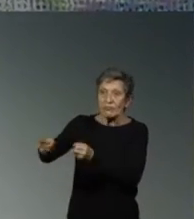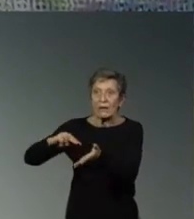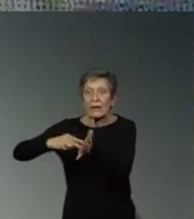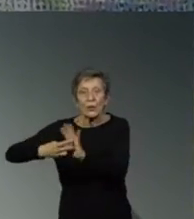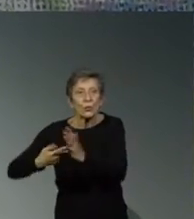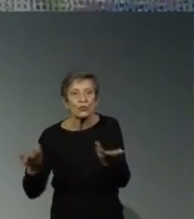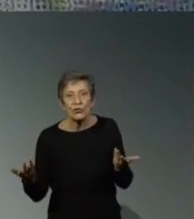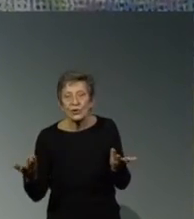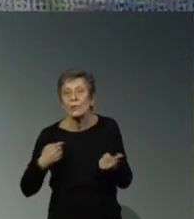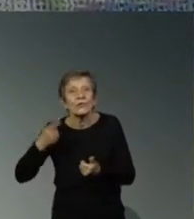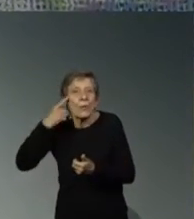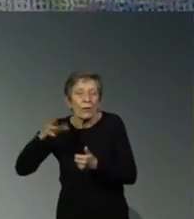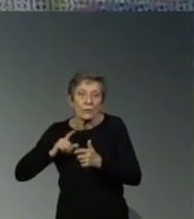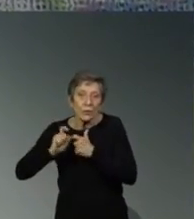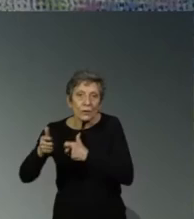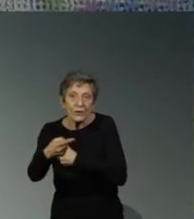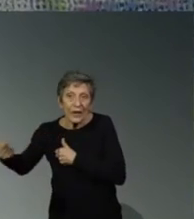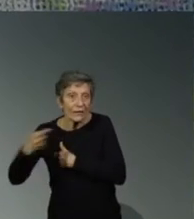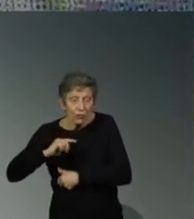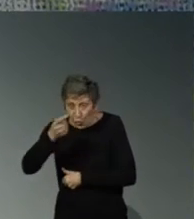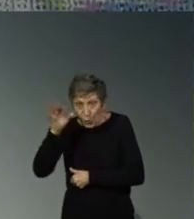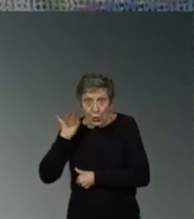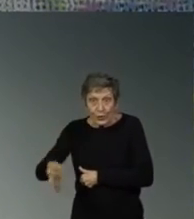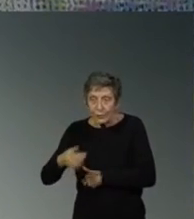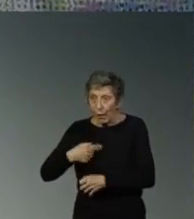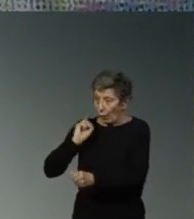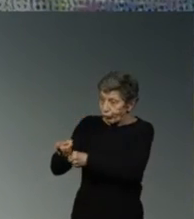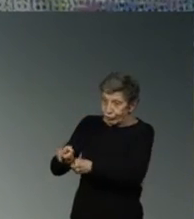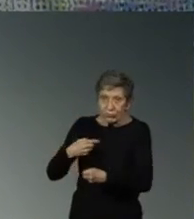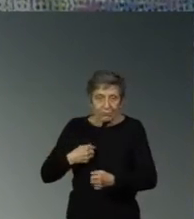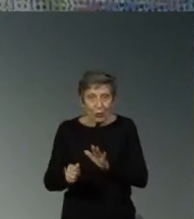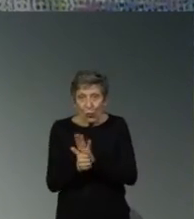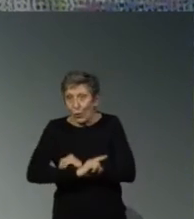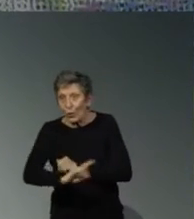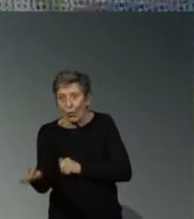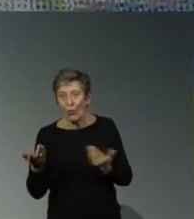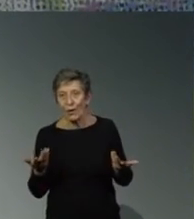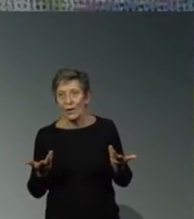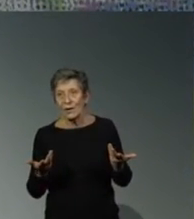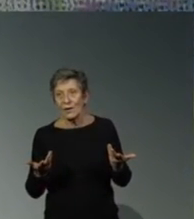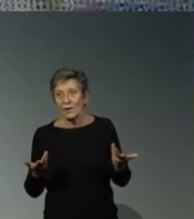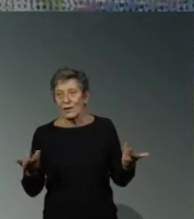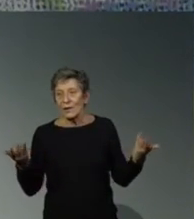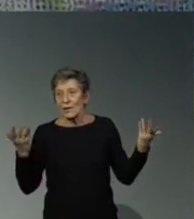j'ai conscience de ses effets néfastes, je ne saurais même pas dire. Voilà. Mais,